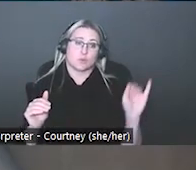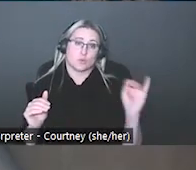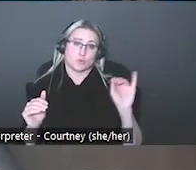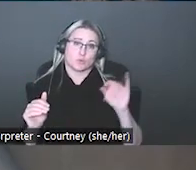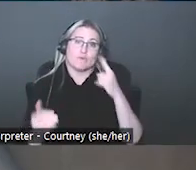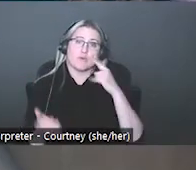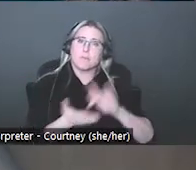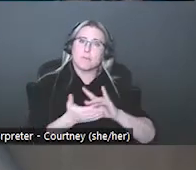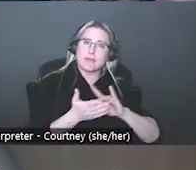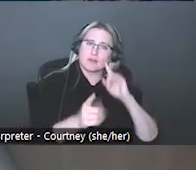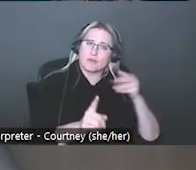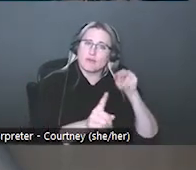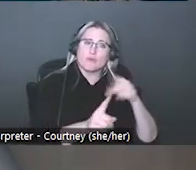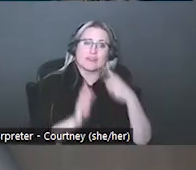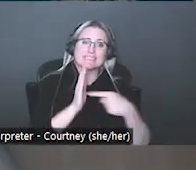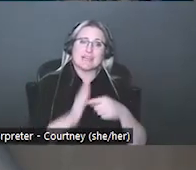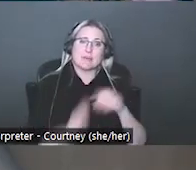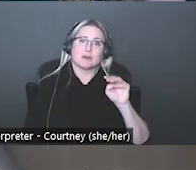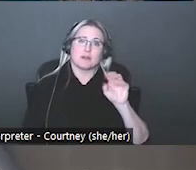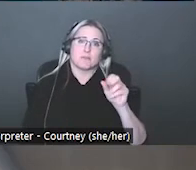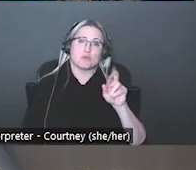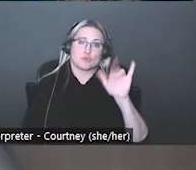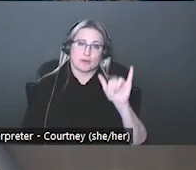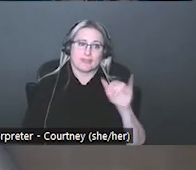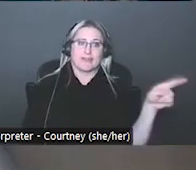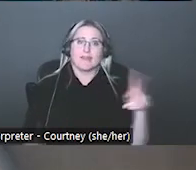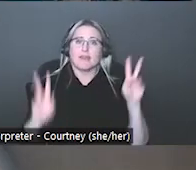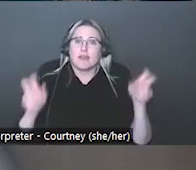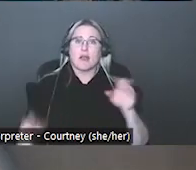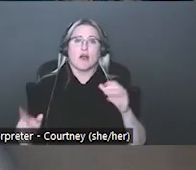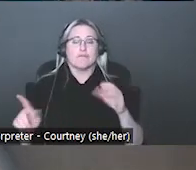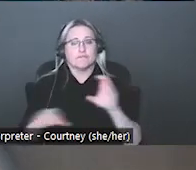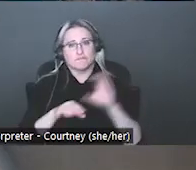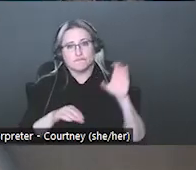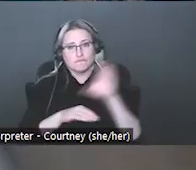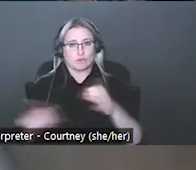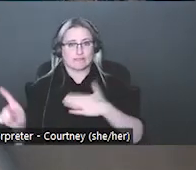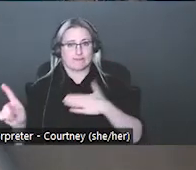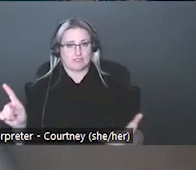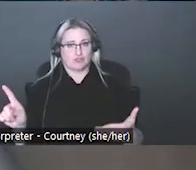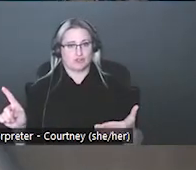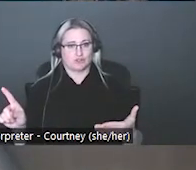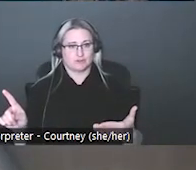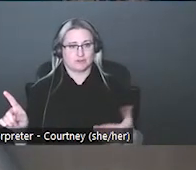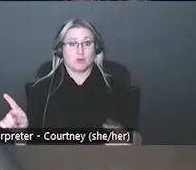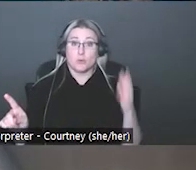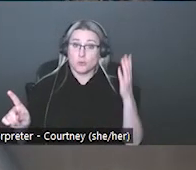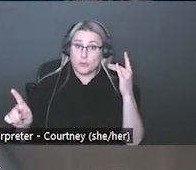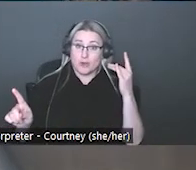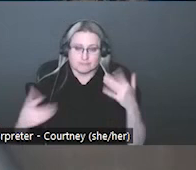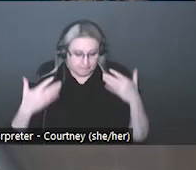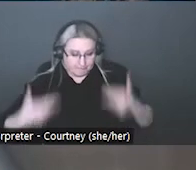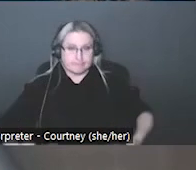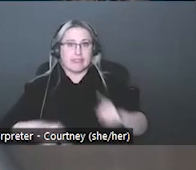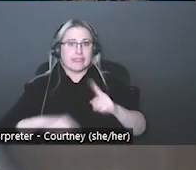Ensuite, on peut aussi parler de mesures disciplinaires. Il y a Murray, par exemple, qui décrit le fait que on